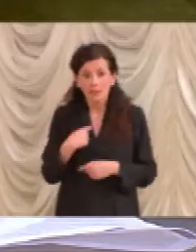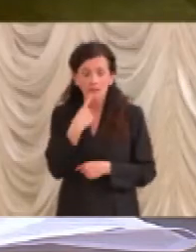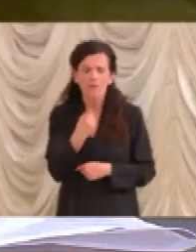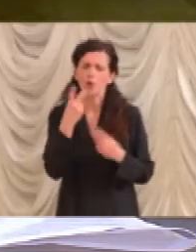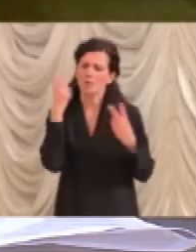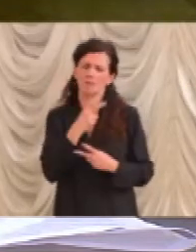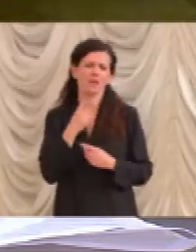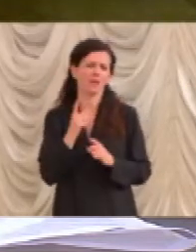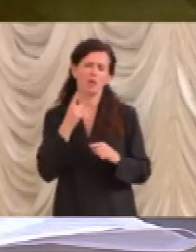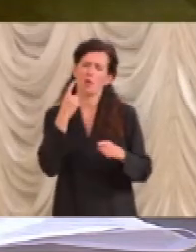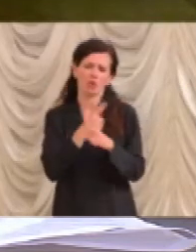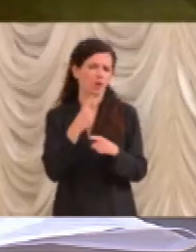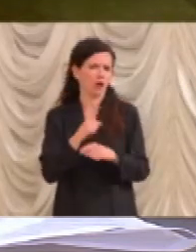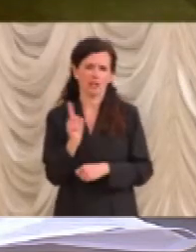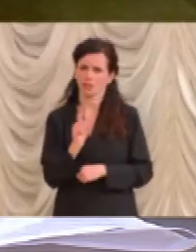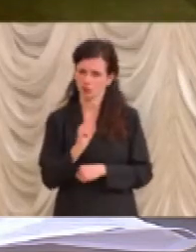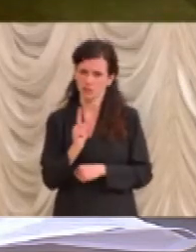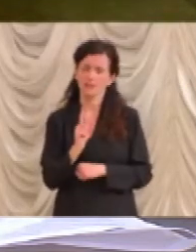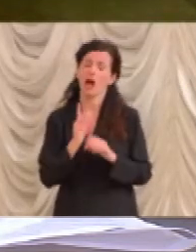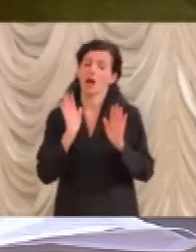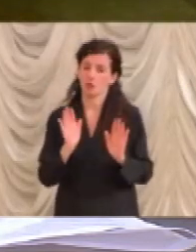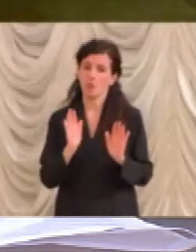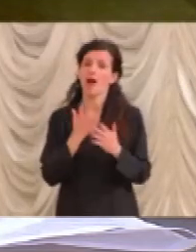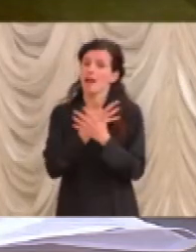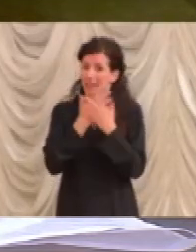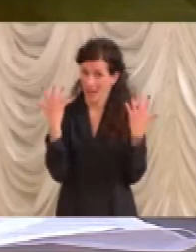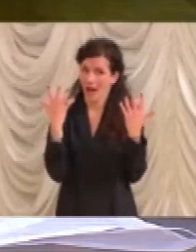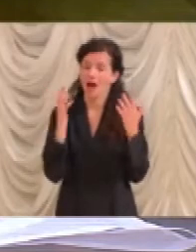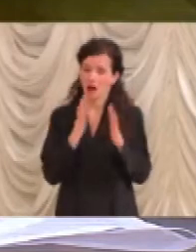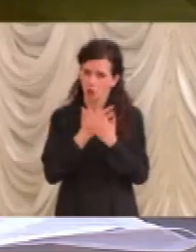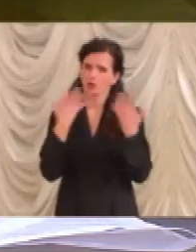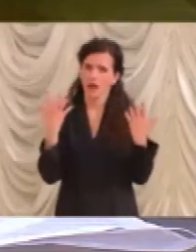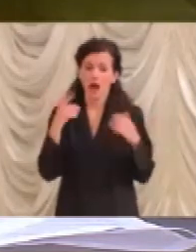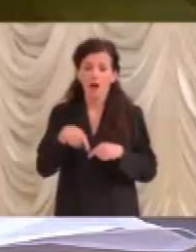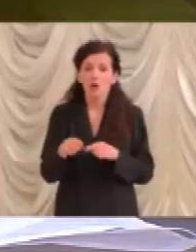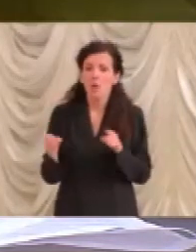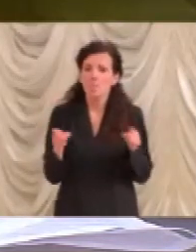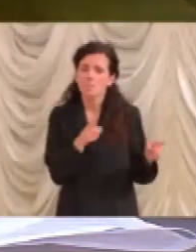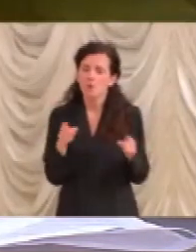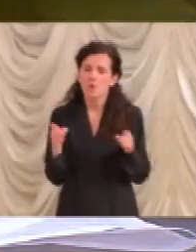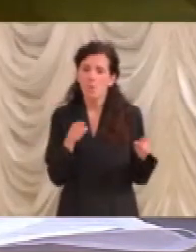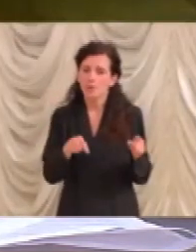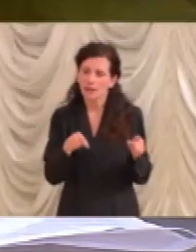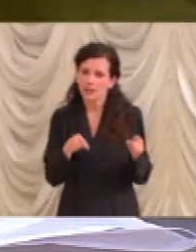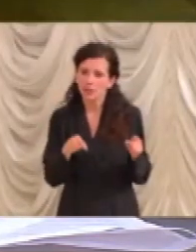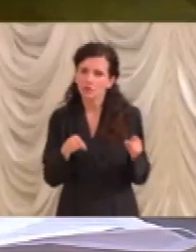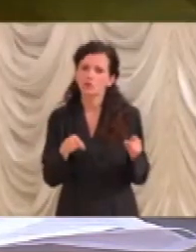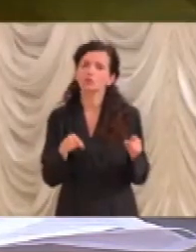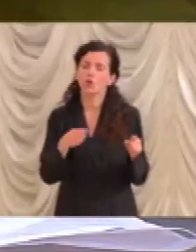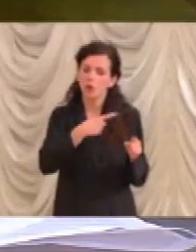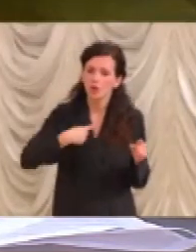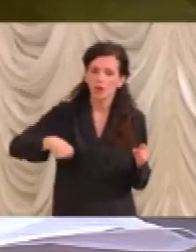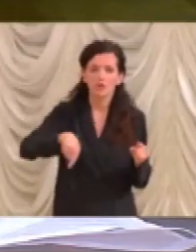dipendenti e un robusto sostegno economico al settore del turismo ea tutta la filiera nell'imminente dpcm il presidente del consiglio